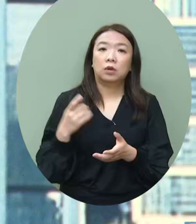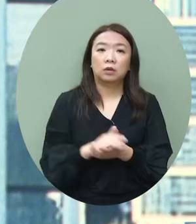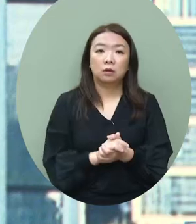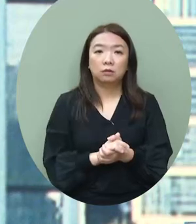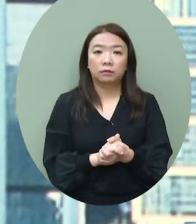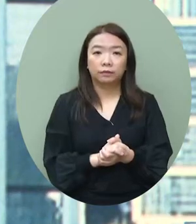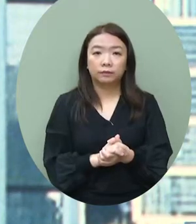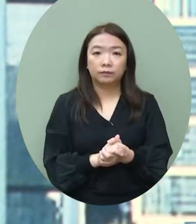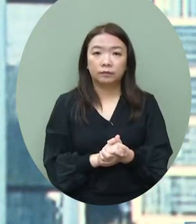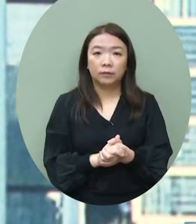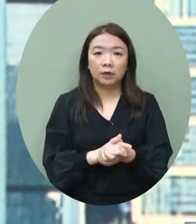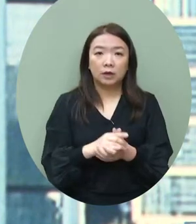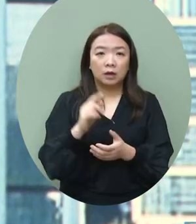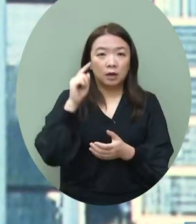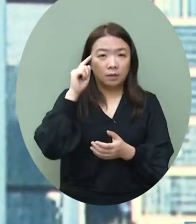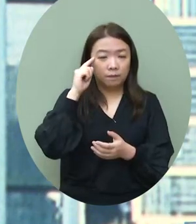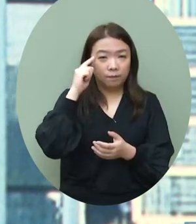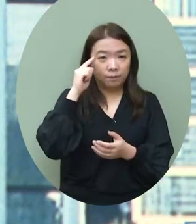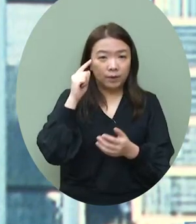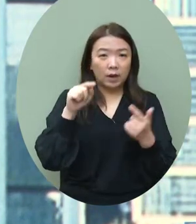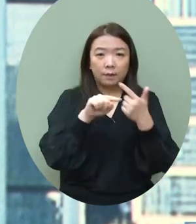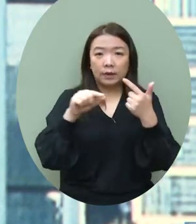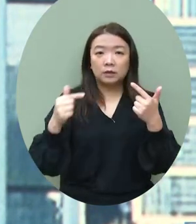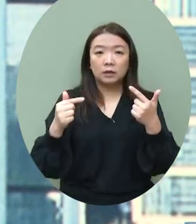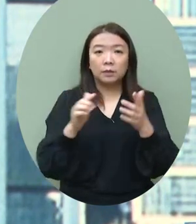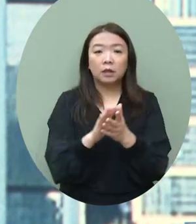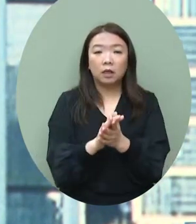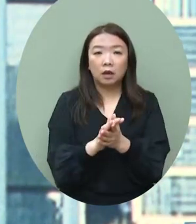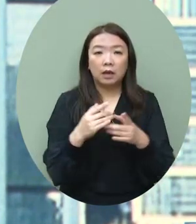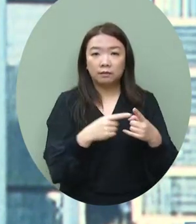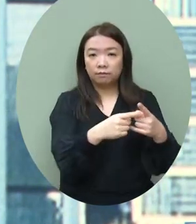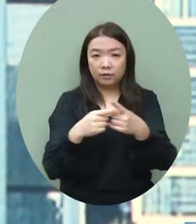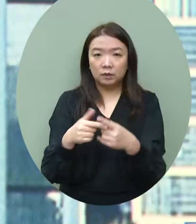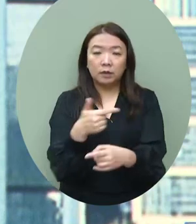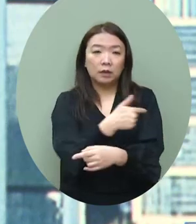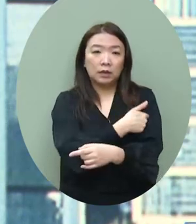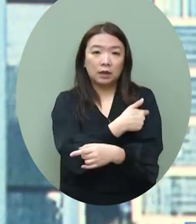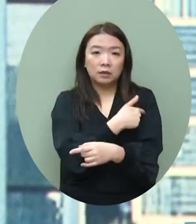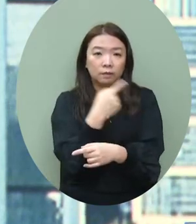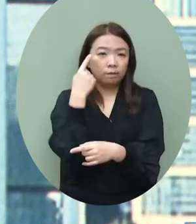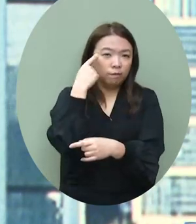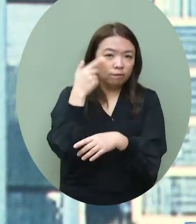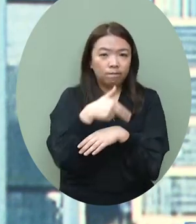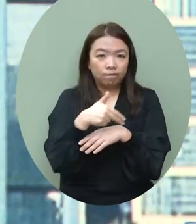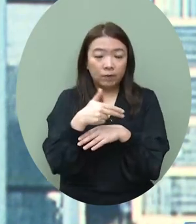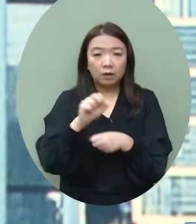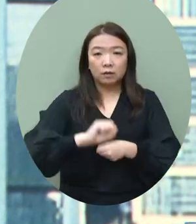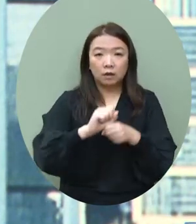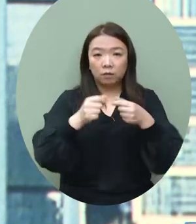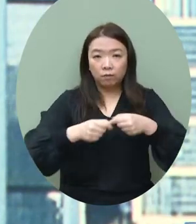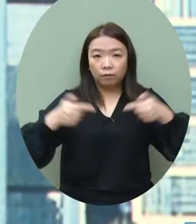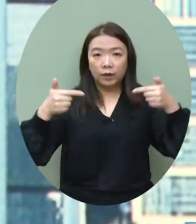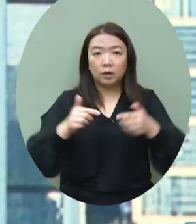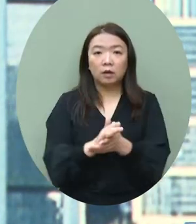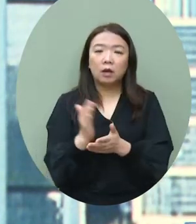去10日8日咧，嗰個市民打針嘅意欲又係增強咗。差